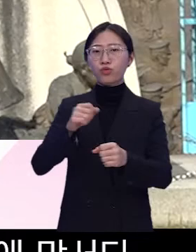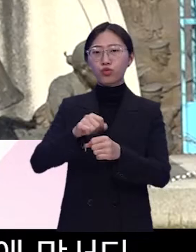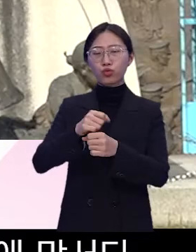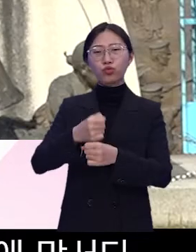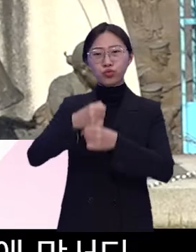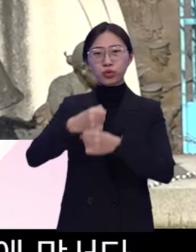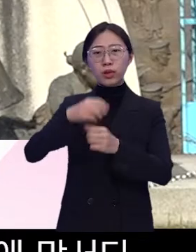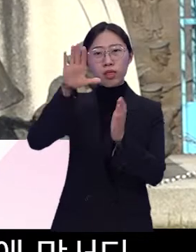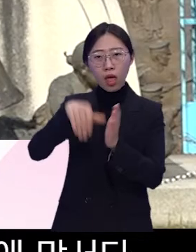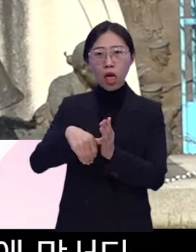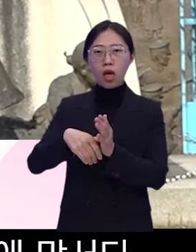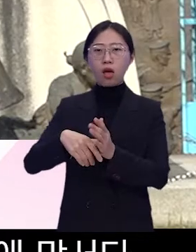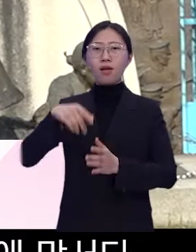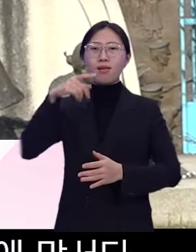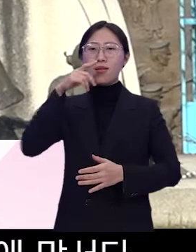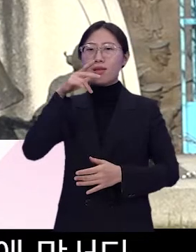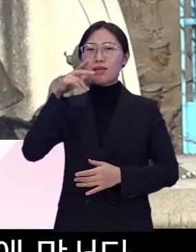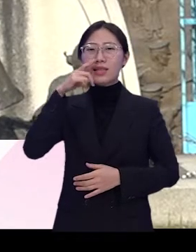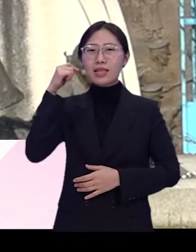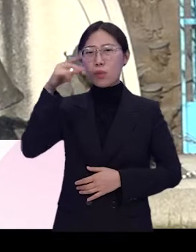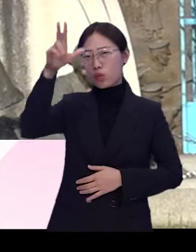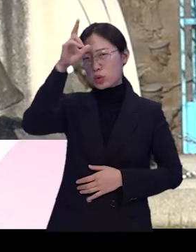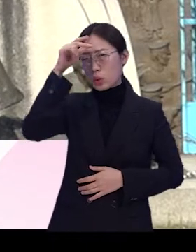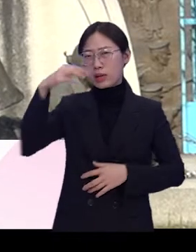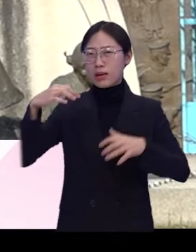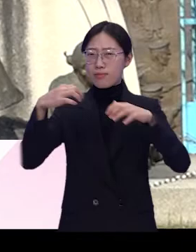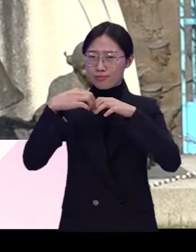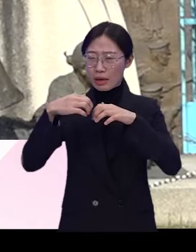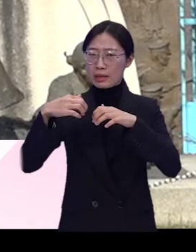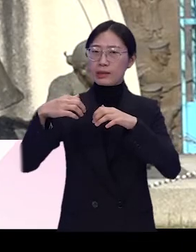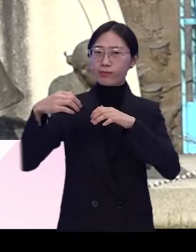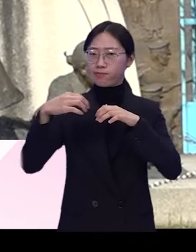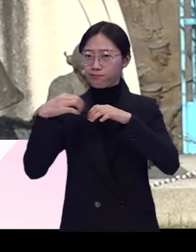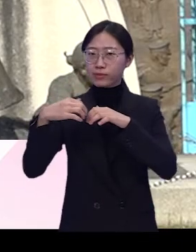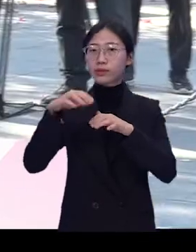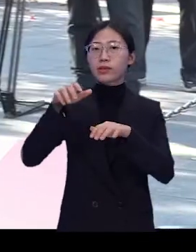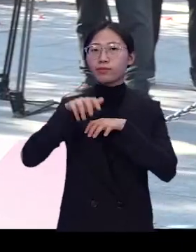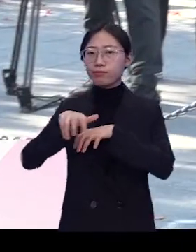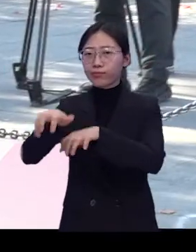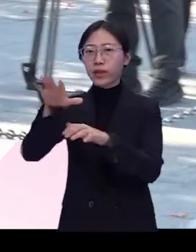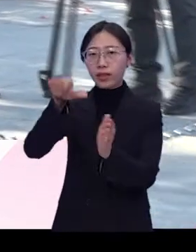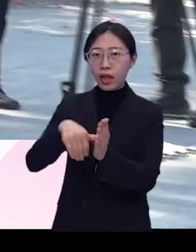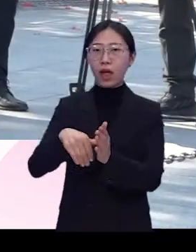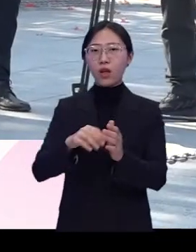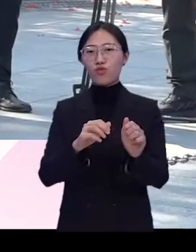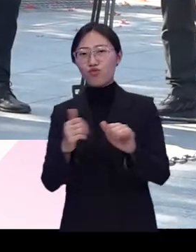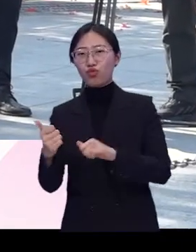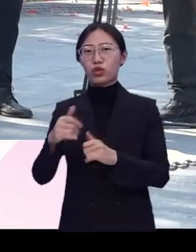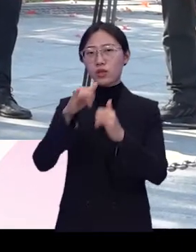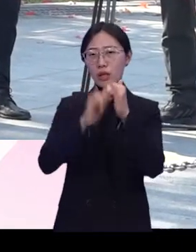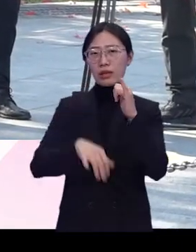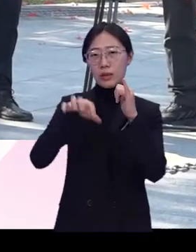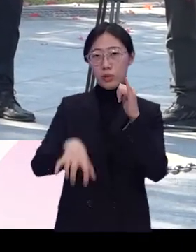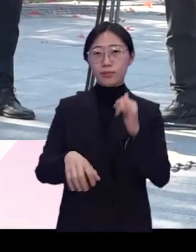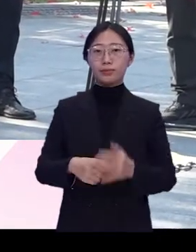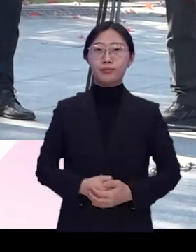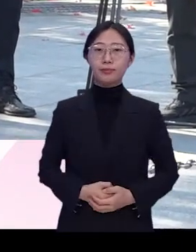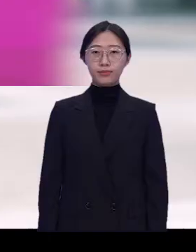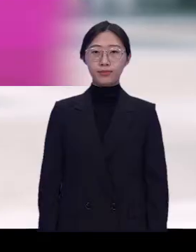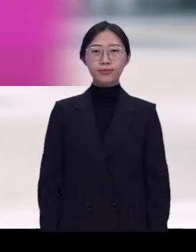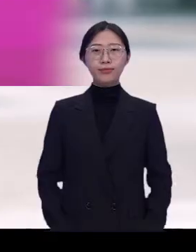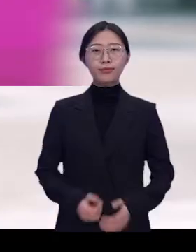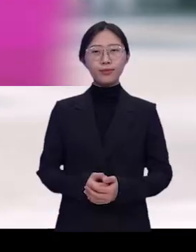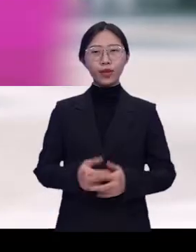당시 일본 헌병의 탄압에 맞서다 수많은 시위 군중이 순국한 헌병 주재소터가 있던 역사적